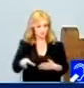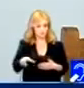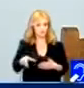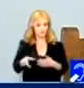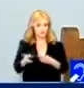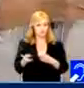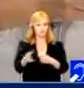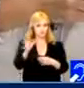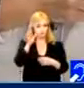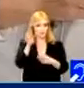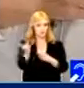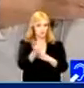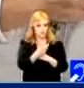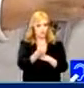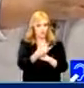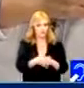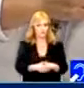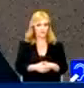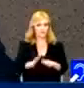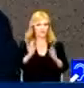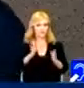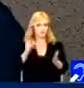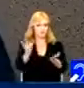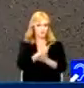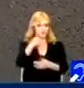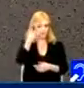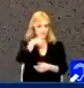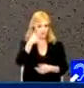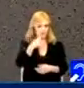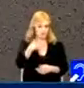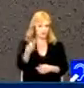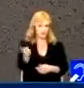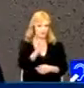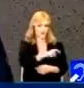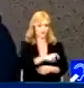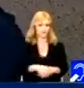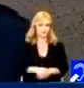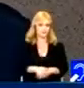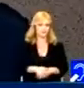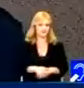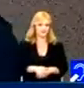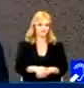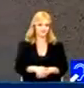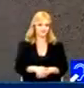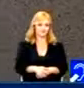se adresează la timp. Deci, măcar două ori pe an. La control, știți cum, nu stă mai bine.